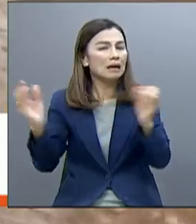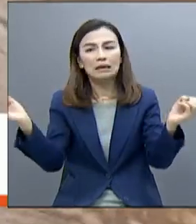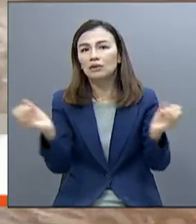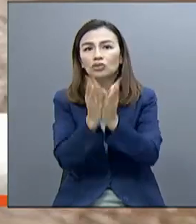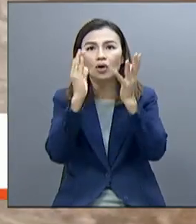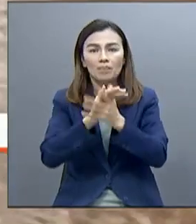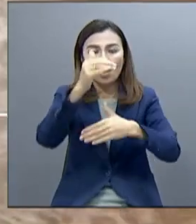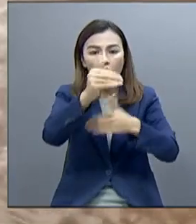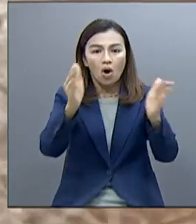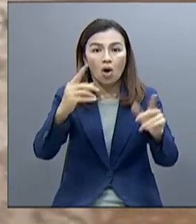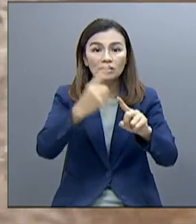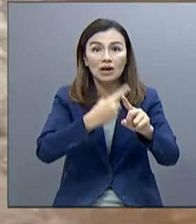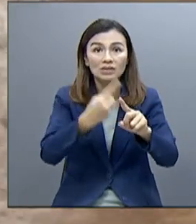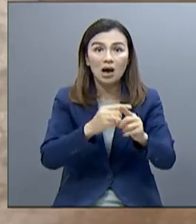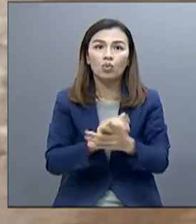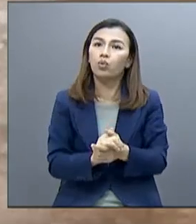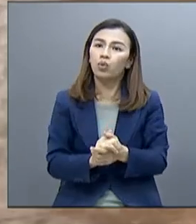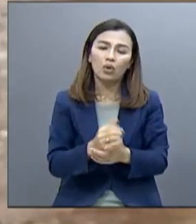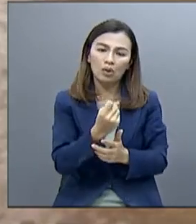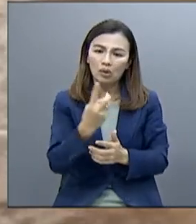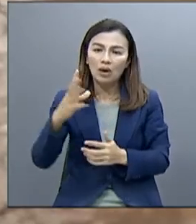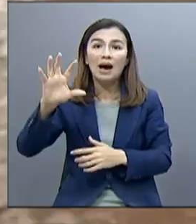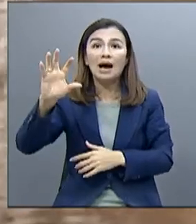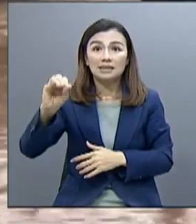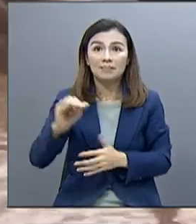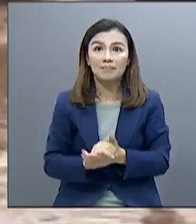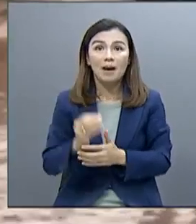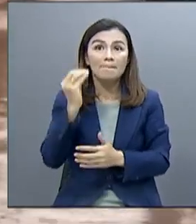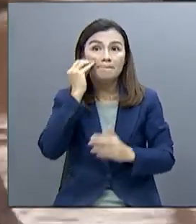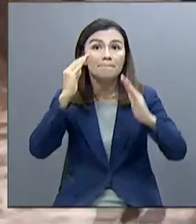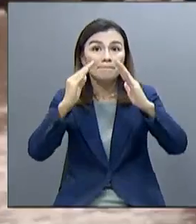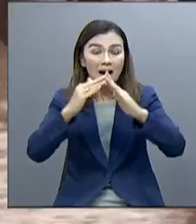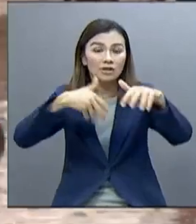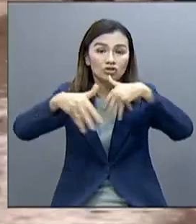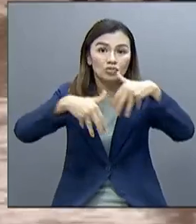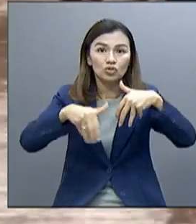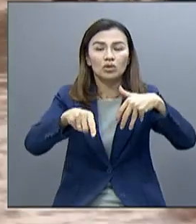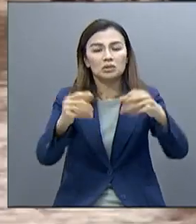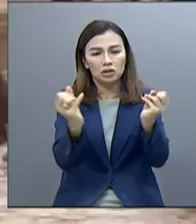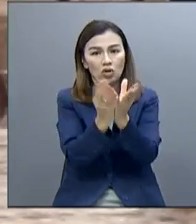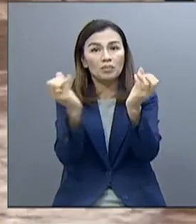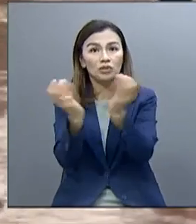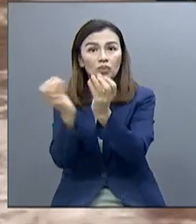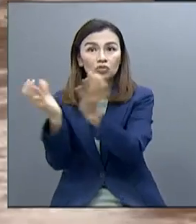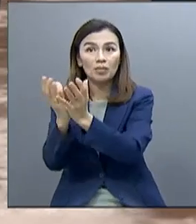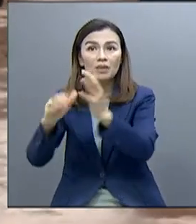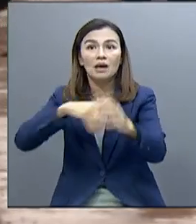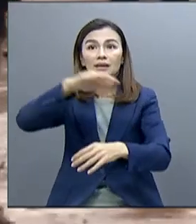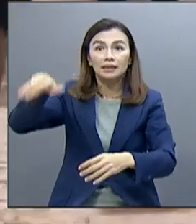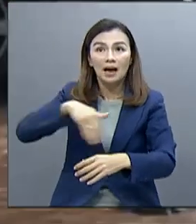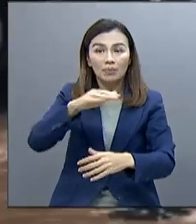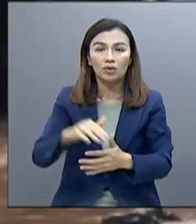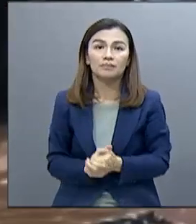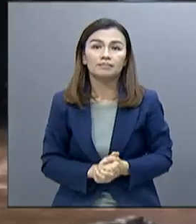เนี่ยเสียหายไปมากกว่า50แห่งบ้านเรือนชาวบ้านหลาย10หลังคาเรือนเสียหายนะคะผู้ที่ประสบภัยเขาบอก